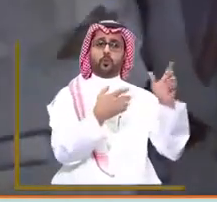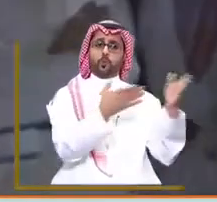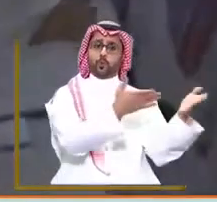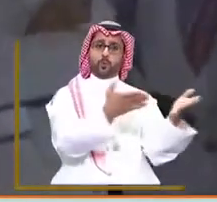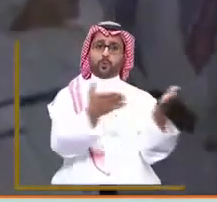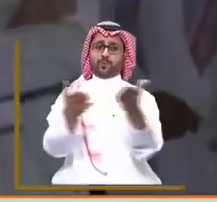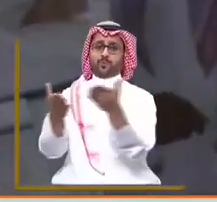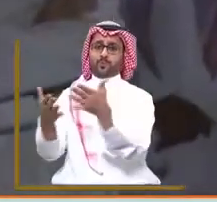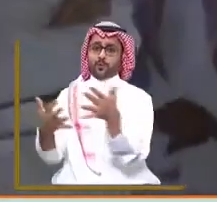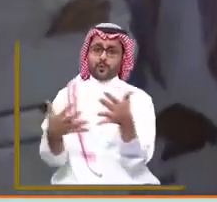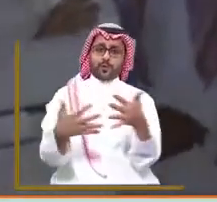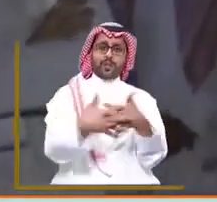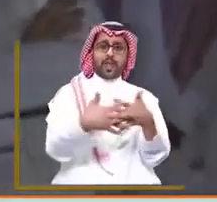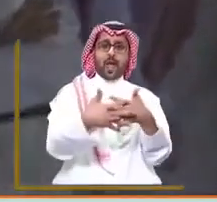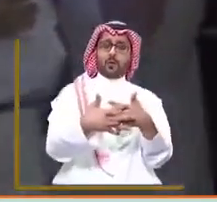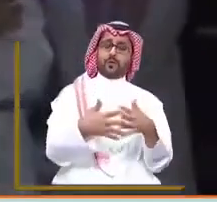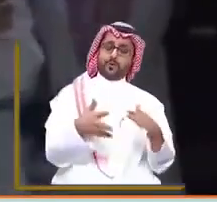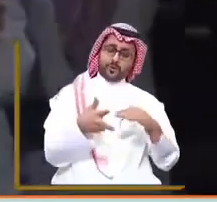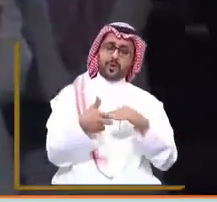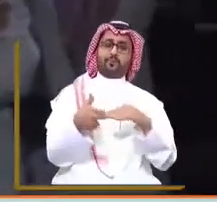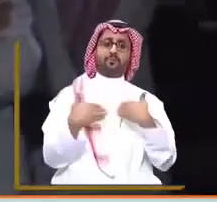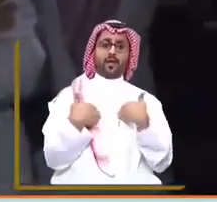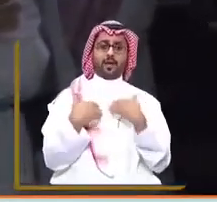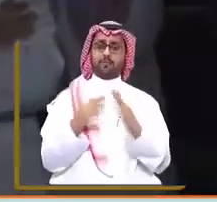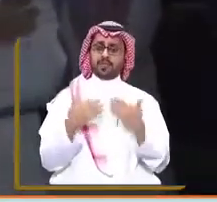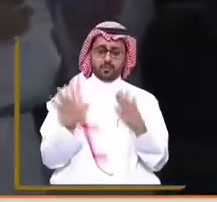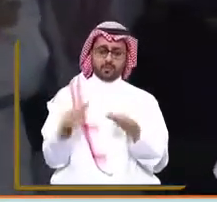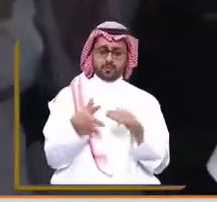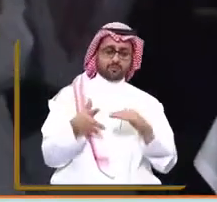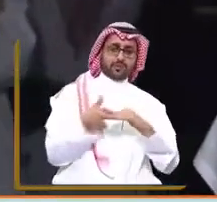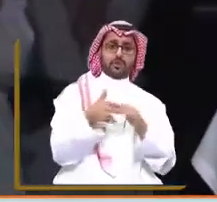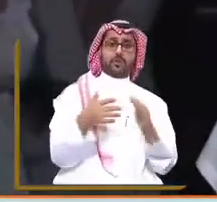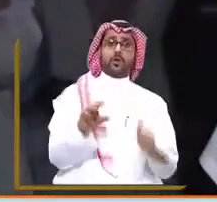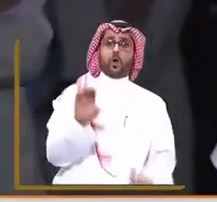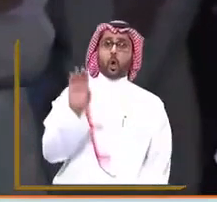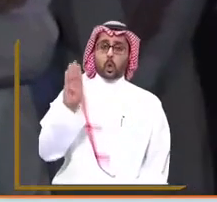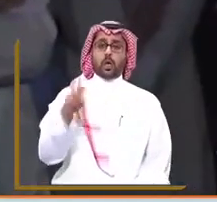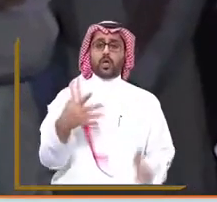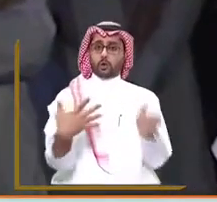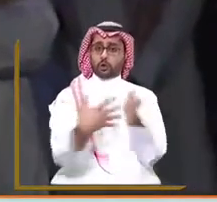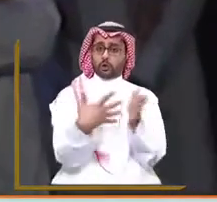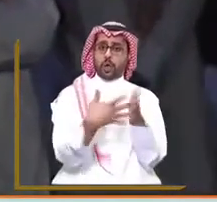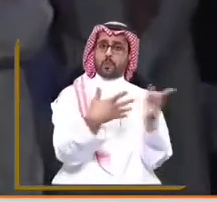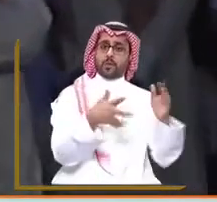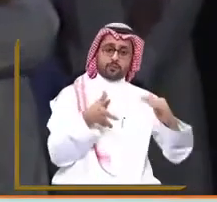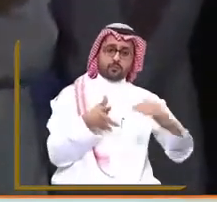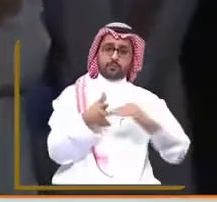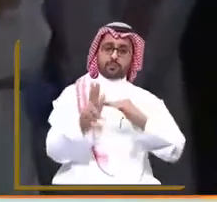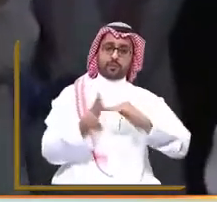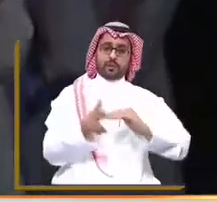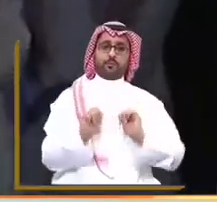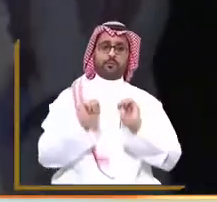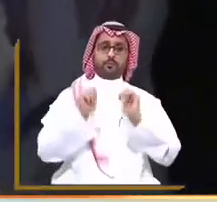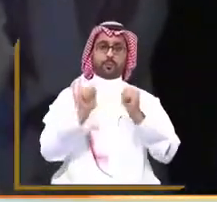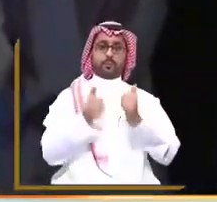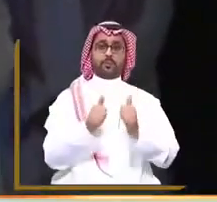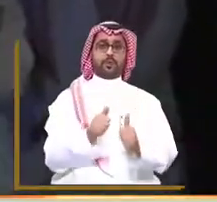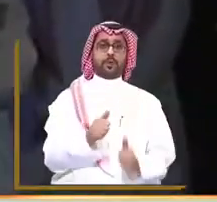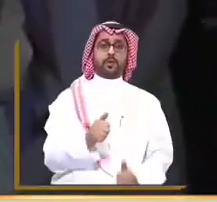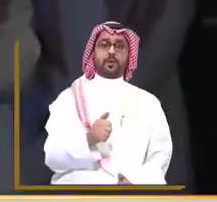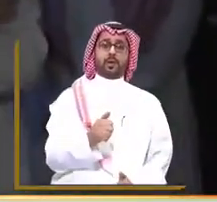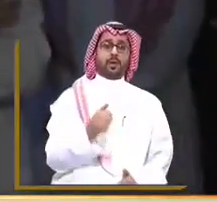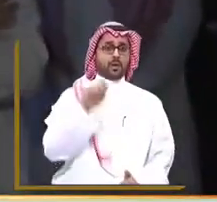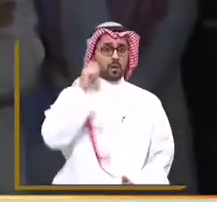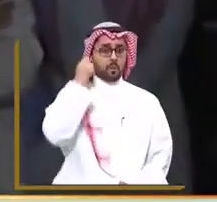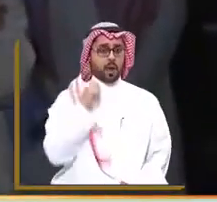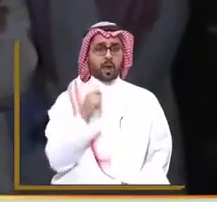الجميل لوجود تدشين الكلية الجامعية، هذه أيضا من أهم الأشياء لأبناء وبنات